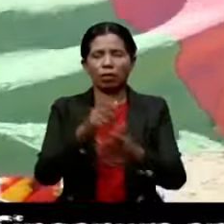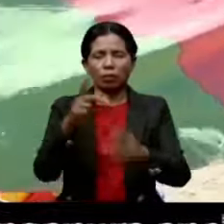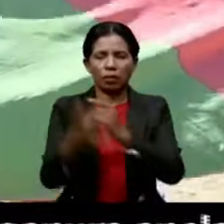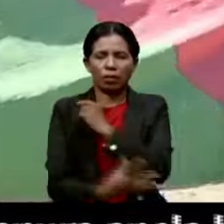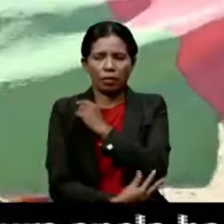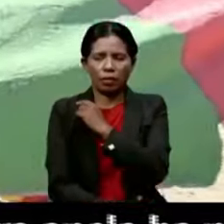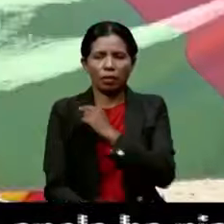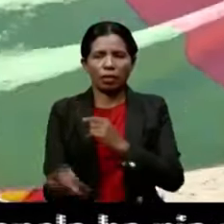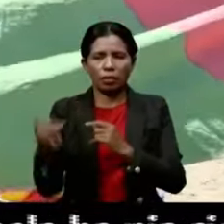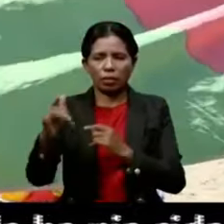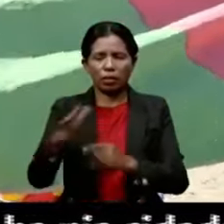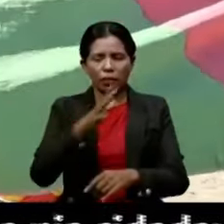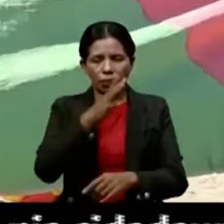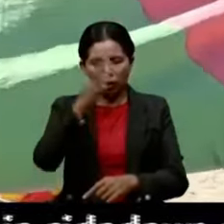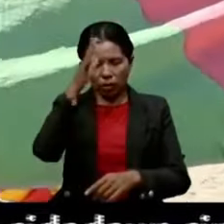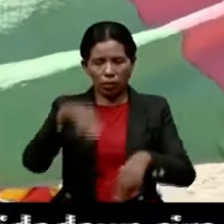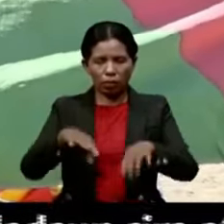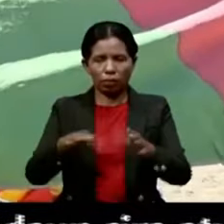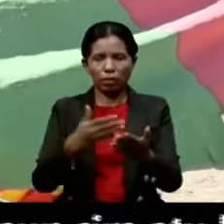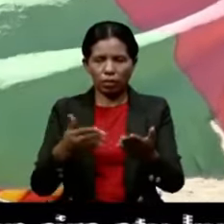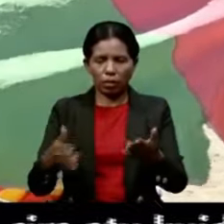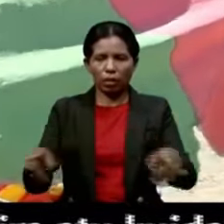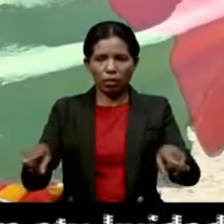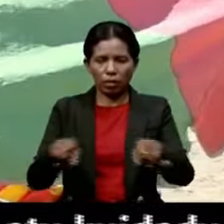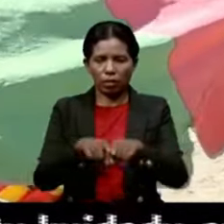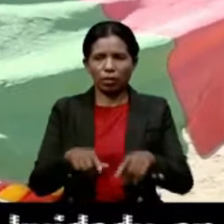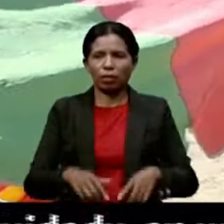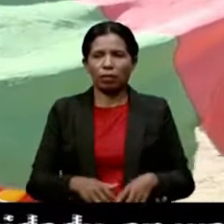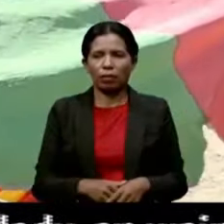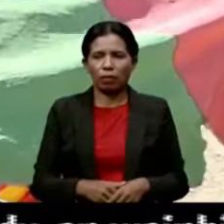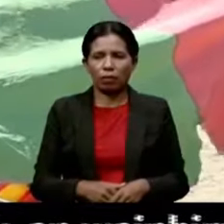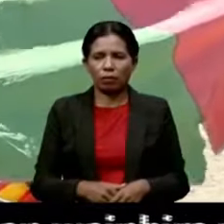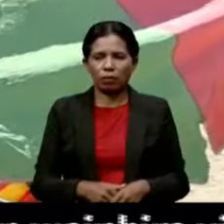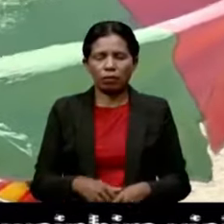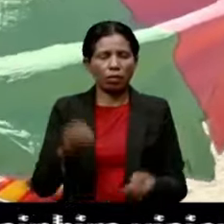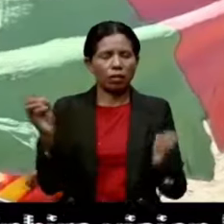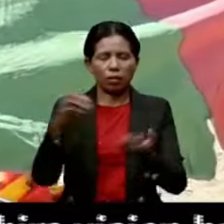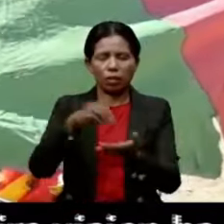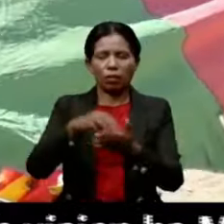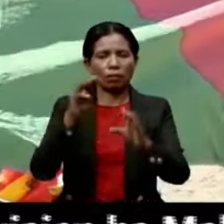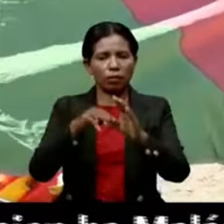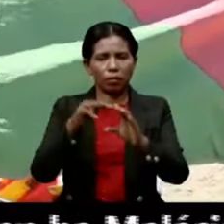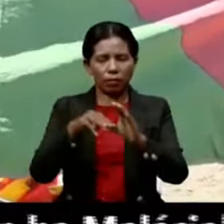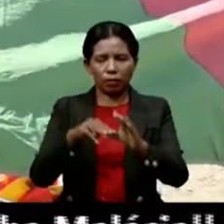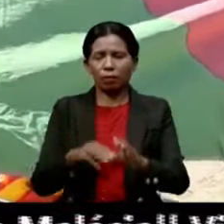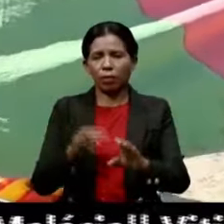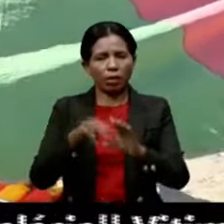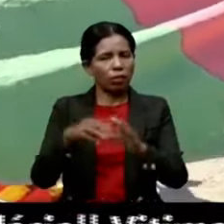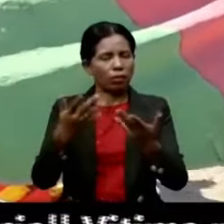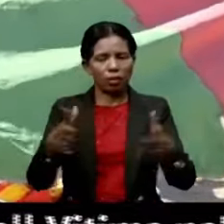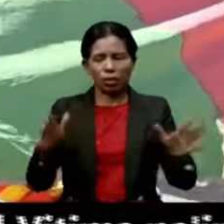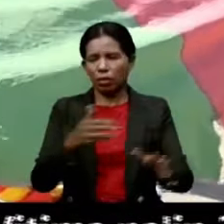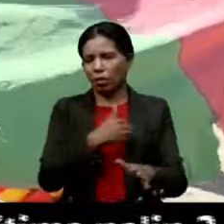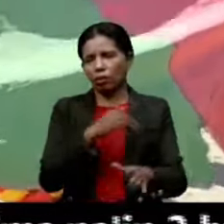abahan sadarag. Ama sir apa sir pan hel sasan iharai rahun ne. Merkadaria la kriya. Kriya merkadaria la sir